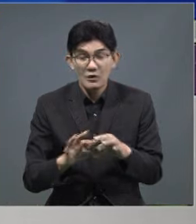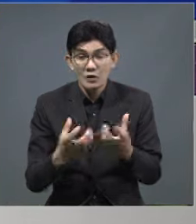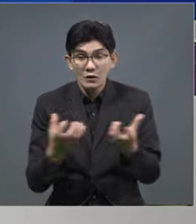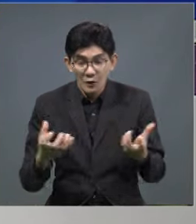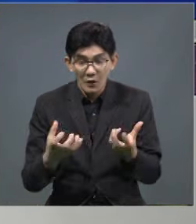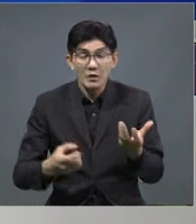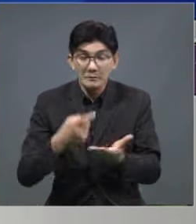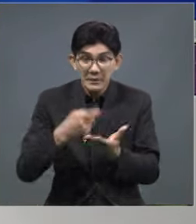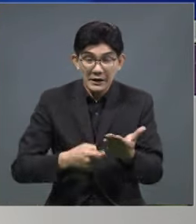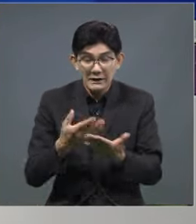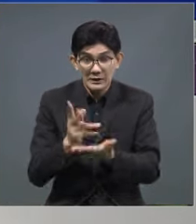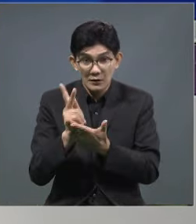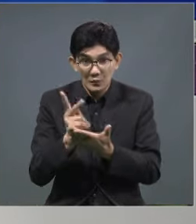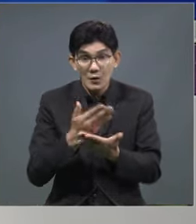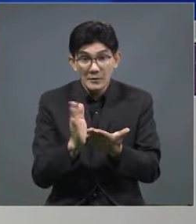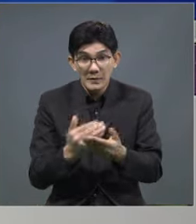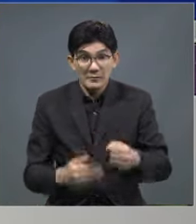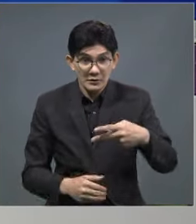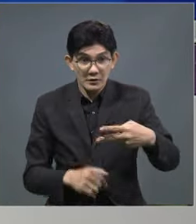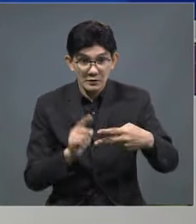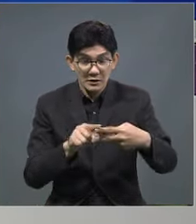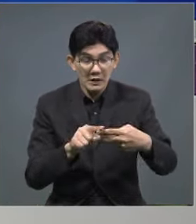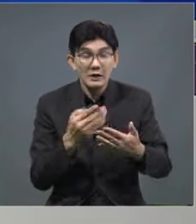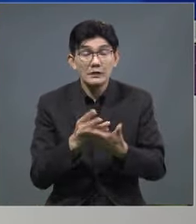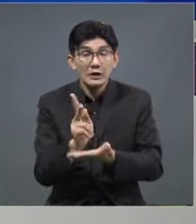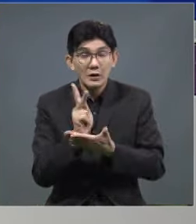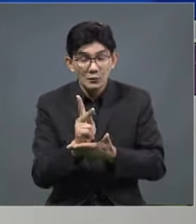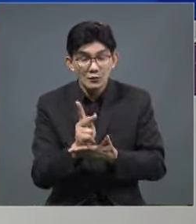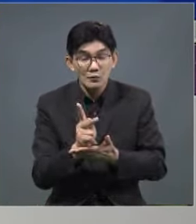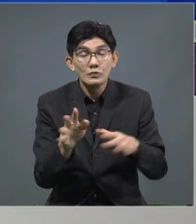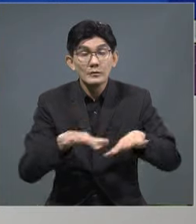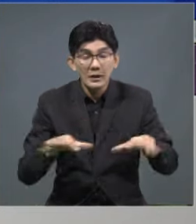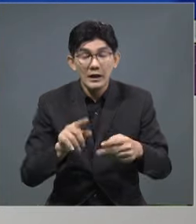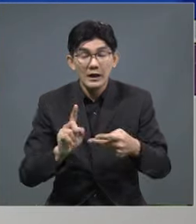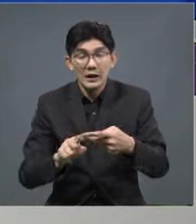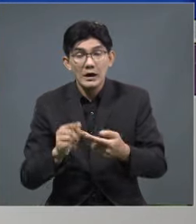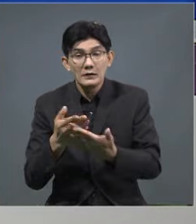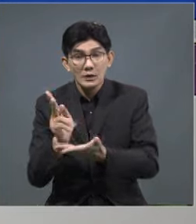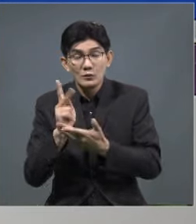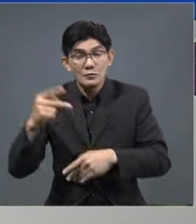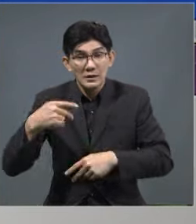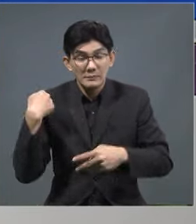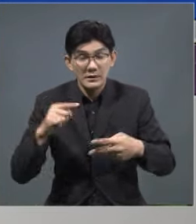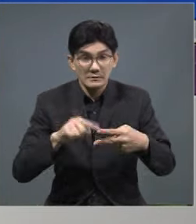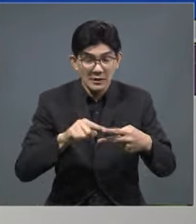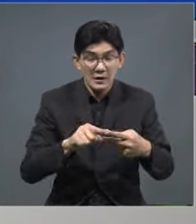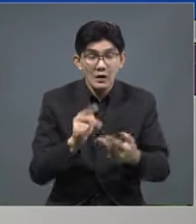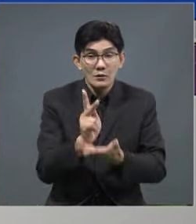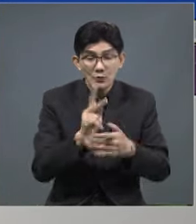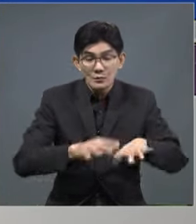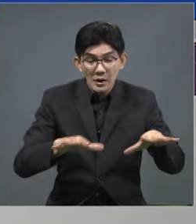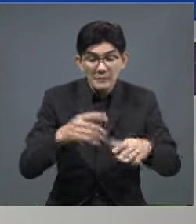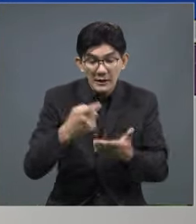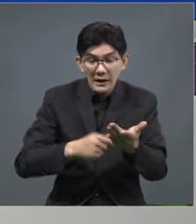ตัวนี้หลักประกันนะครับจะแบ่งเป็น2ส่วนหลักๆคือเงินกู้สามัญกับเงินกู้พิเศษตัวของเงินกู้สามัญเนี่ยคือตัวหลักประกันก็จะมีเรื่อง